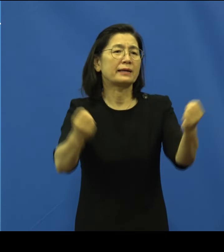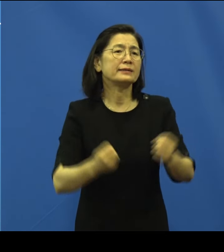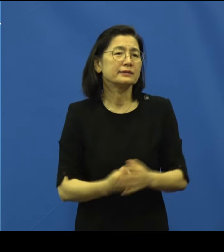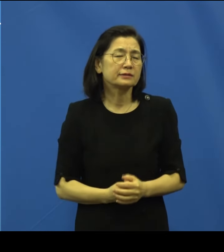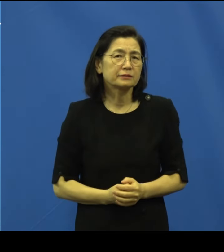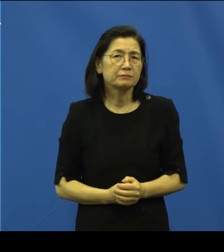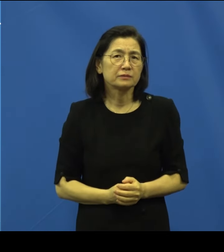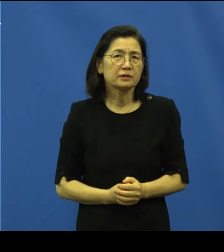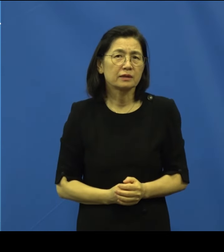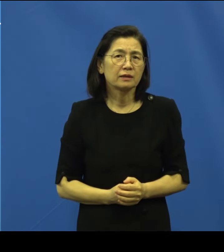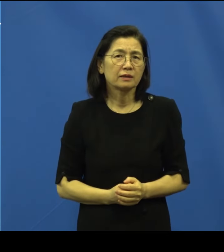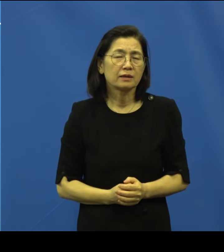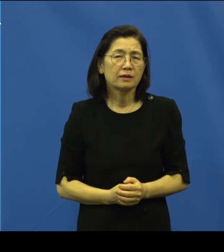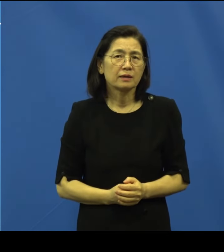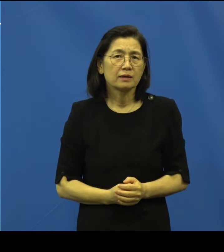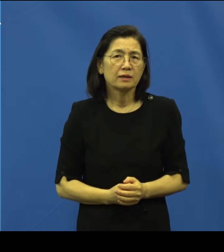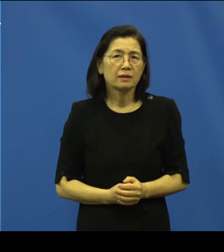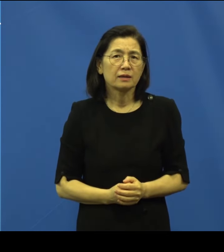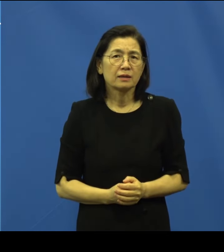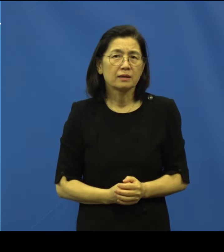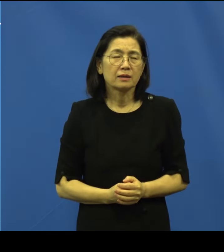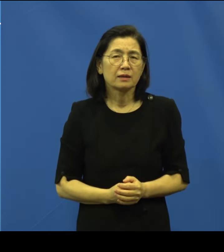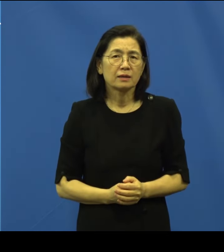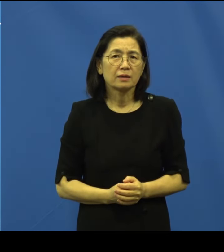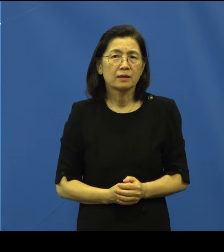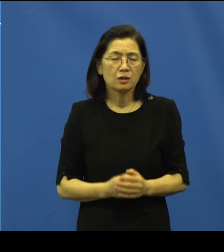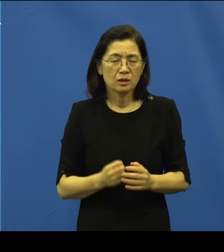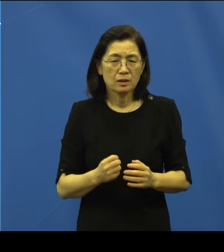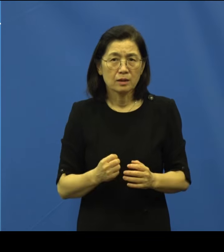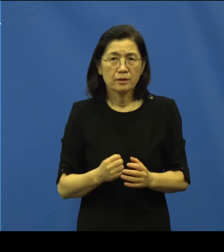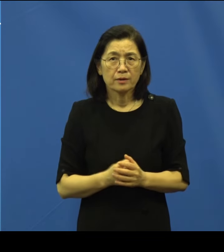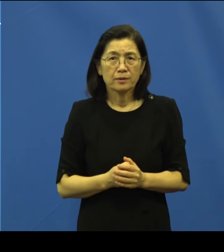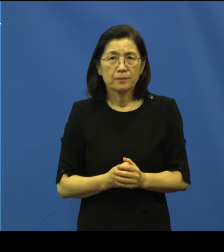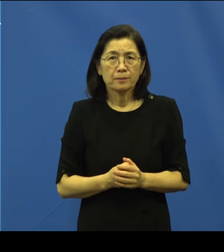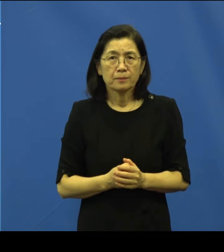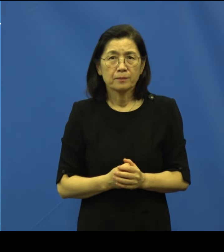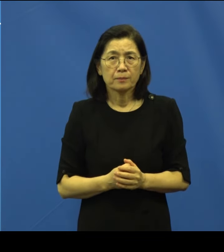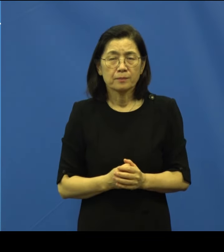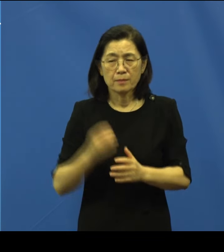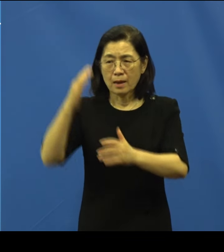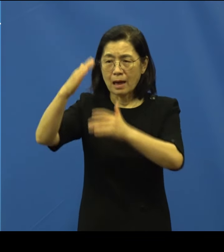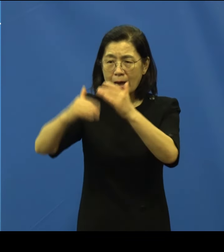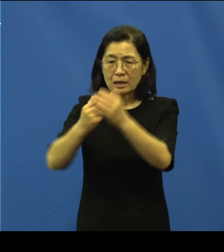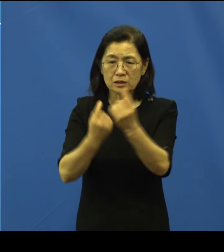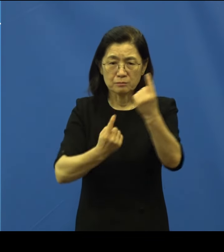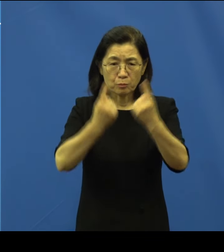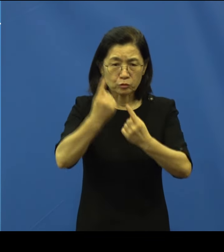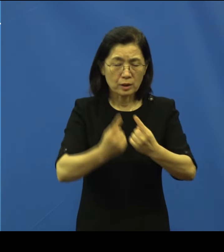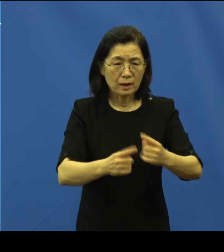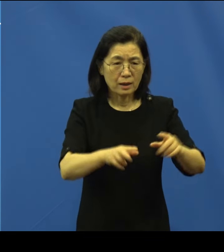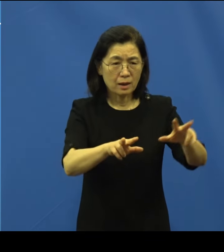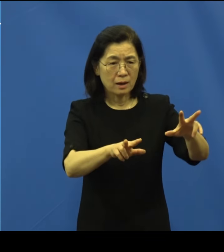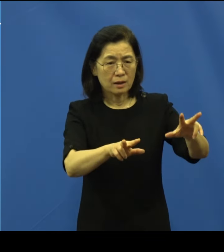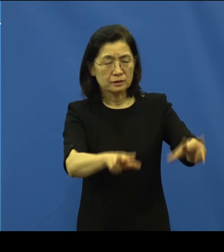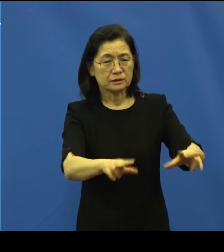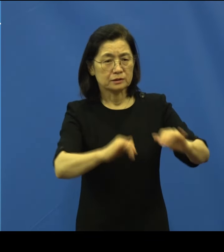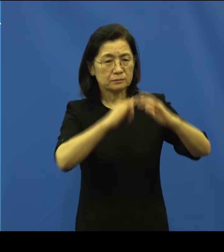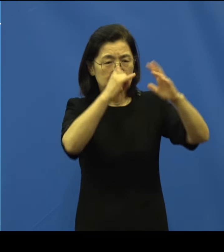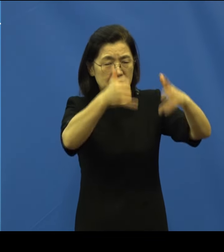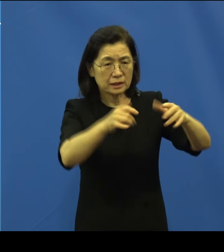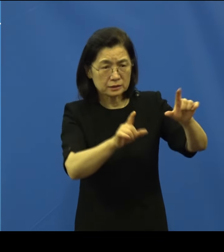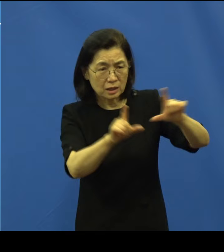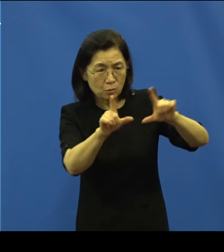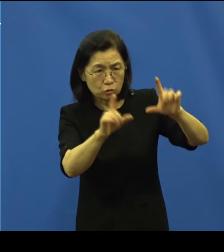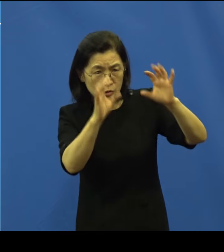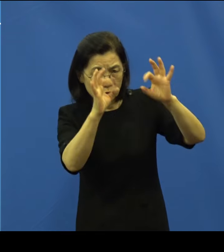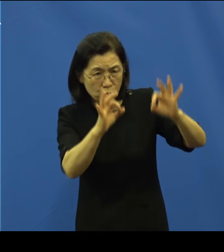두려움이 커져갈수록 믿음에서 벗어나는 겁니다. 하나님보다 일어난 현상을 더 주목하는 거예요. 자, 엘리사가